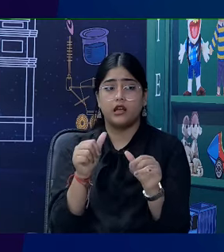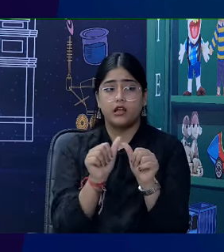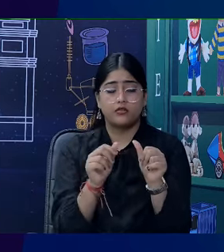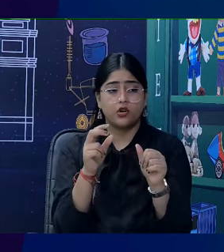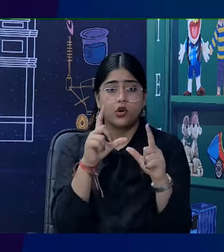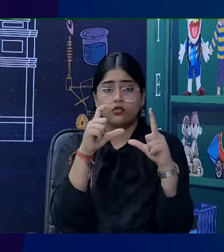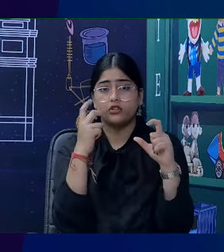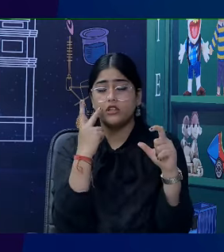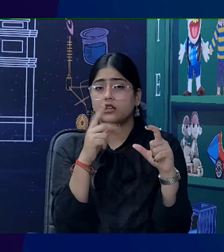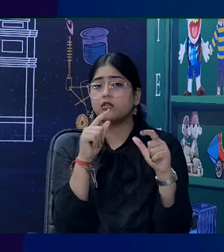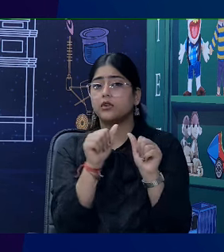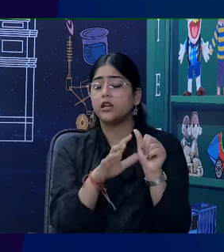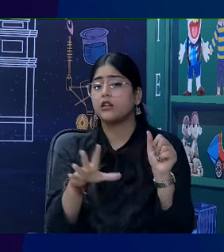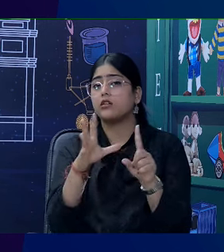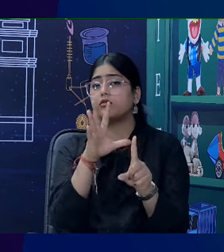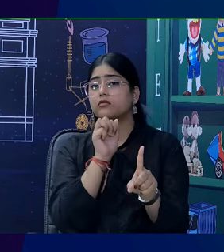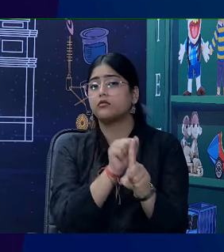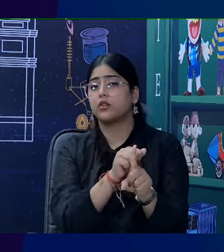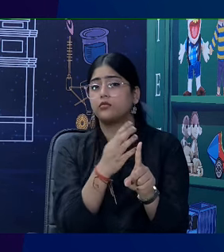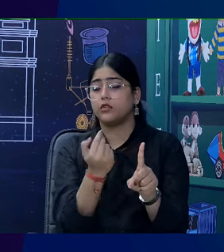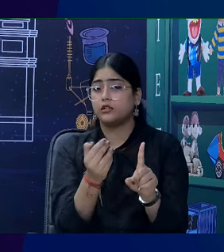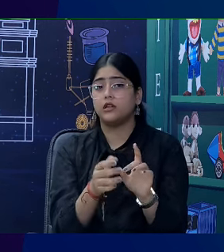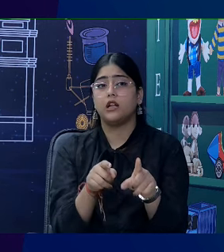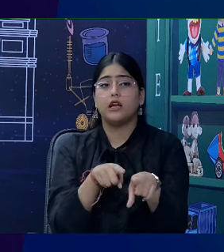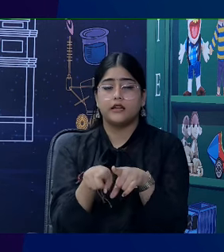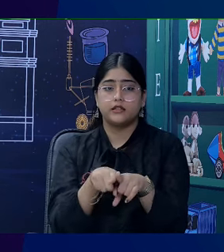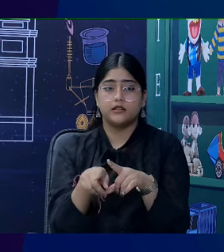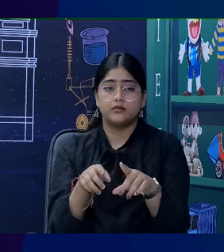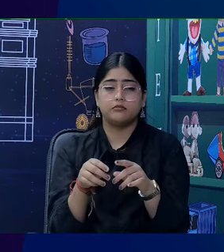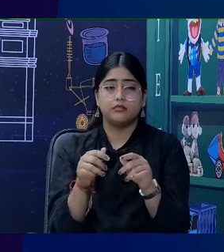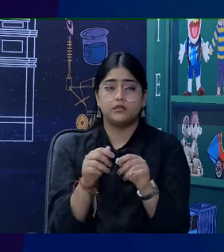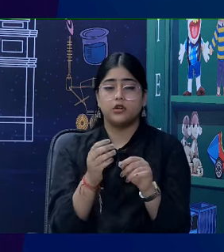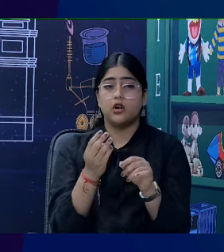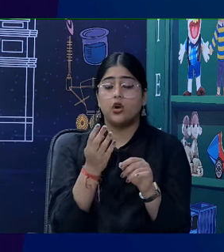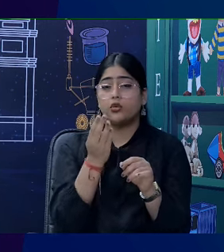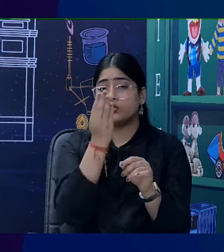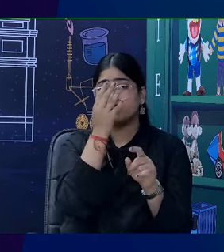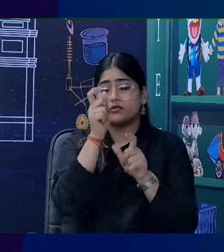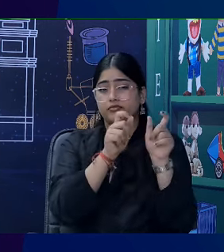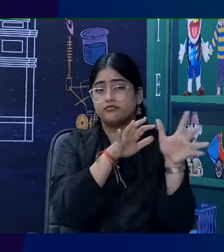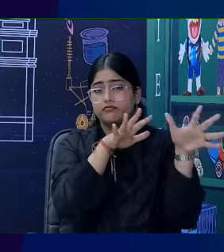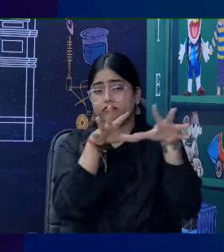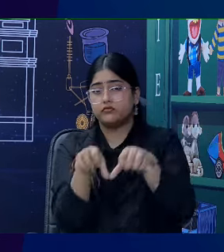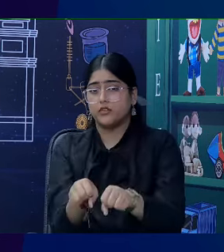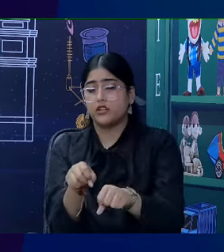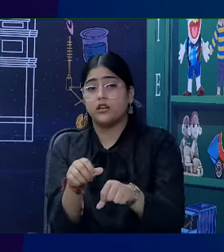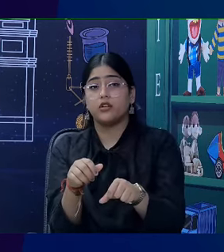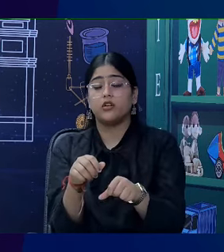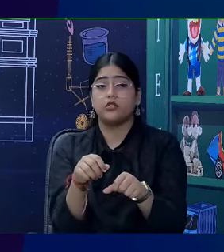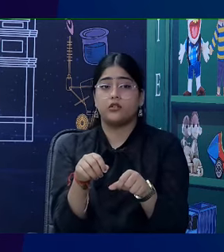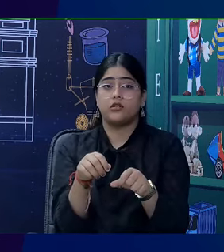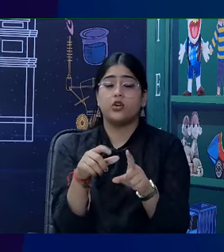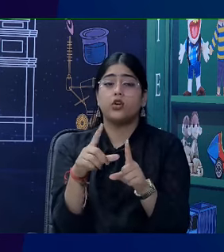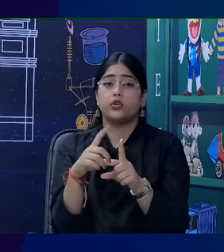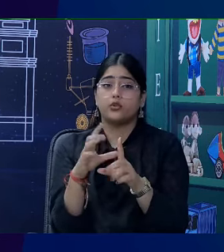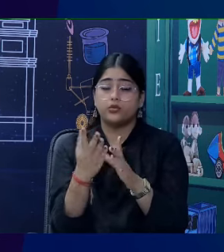मुगल लोग ज आए थे हमारे इंडिया में उनमें जैसे अकबर जहांगीर शहजान लोग थे उन्होंने उन सारे जो चित्रकार थे उनको एक तरह से